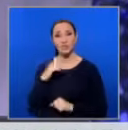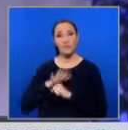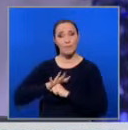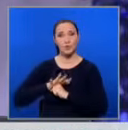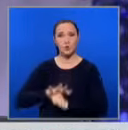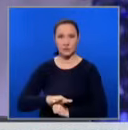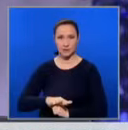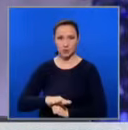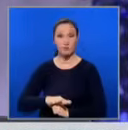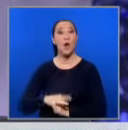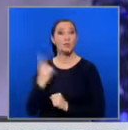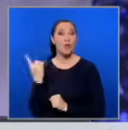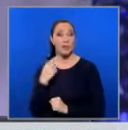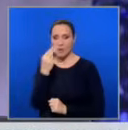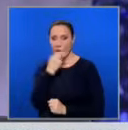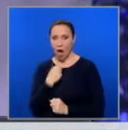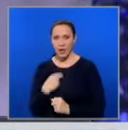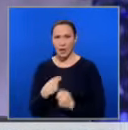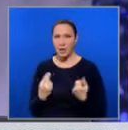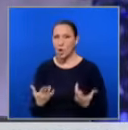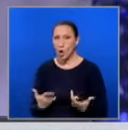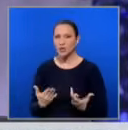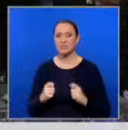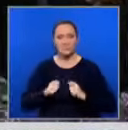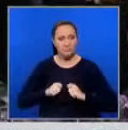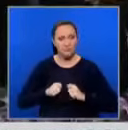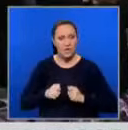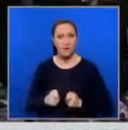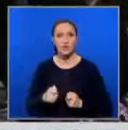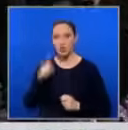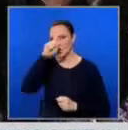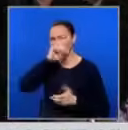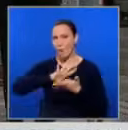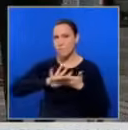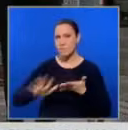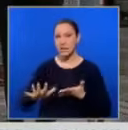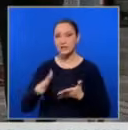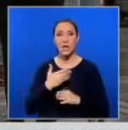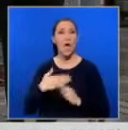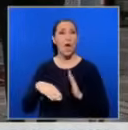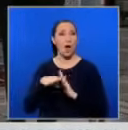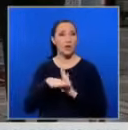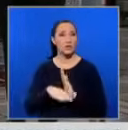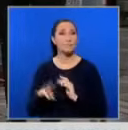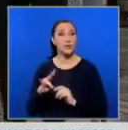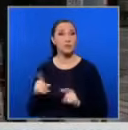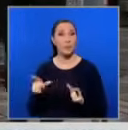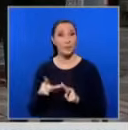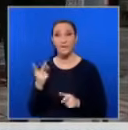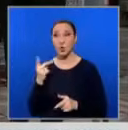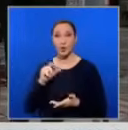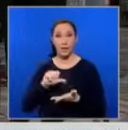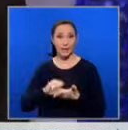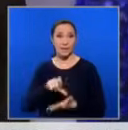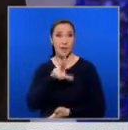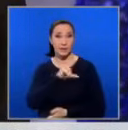потисничеството, на един религиозен, тираничен и женомразки режим. Наргес Мохамади е втората иранка, отличена с